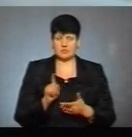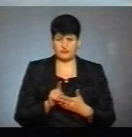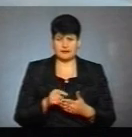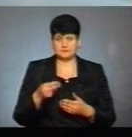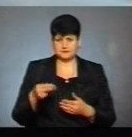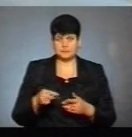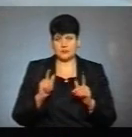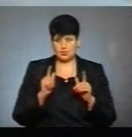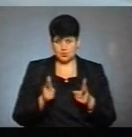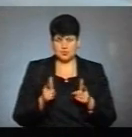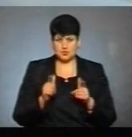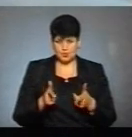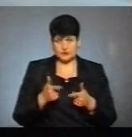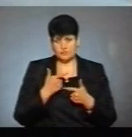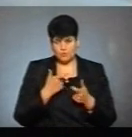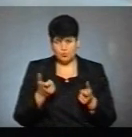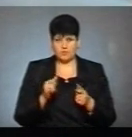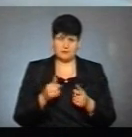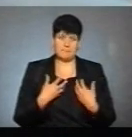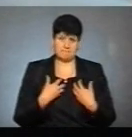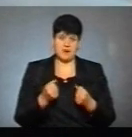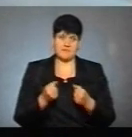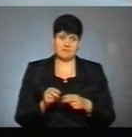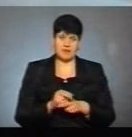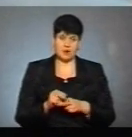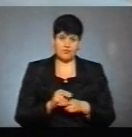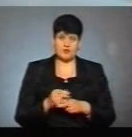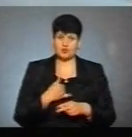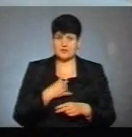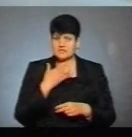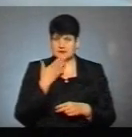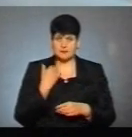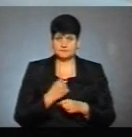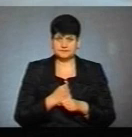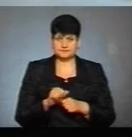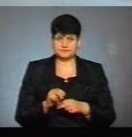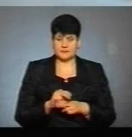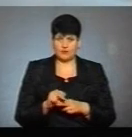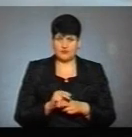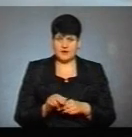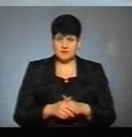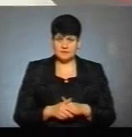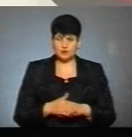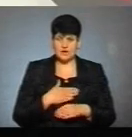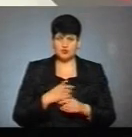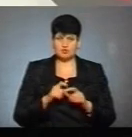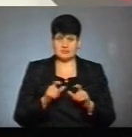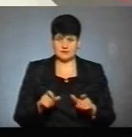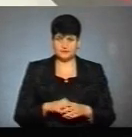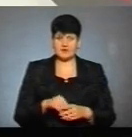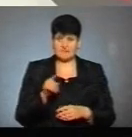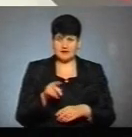згоду, інформовану, і тоді ми приймаємо його на лікування. У нас немає примусового лікування в нашому закладі. Ви